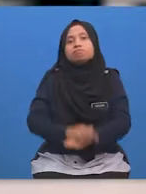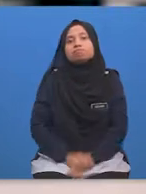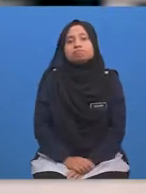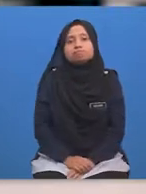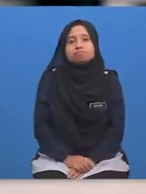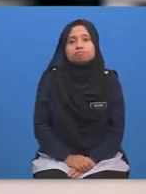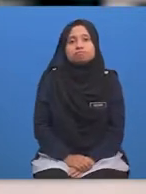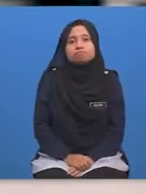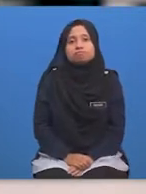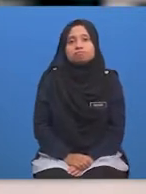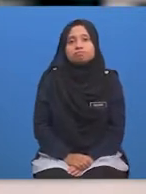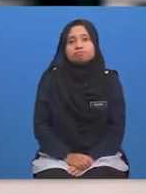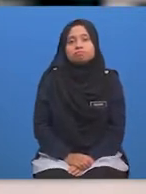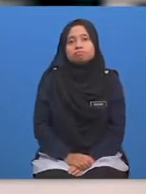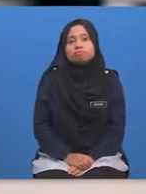anda.